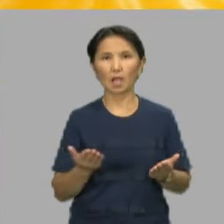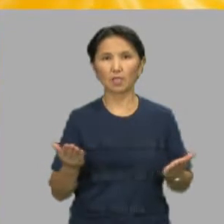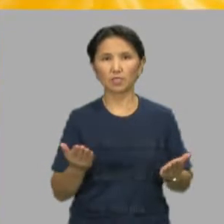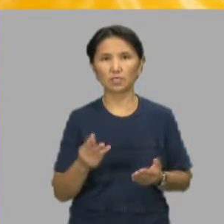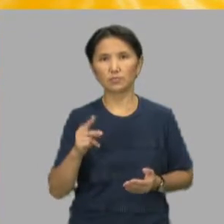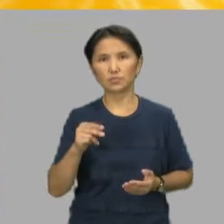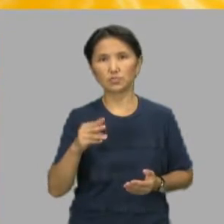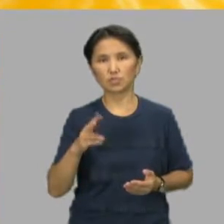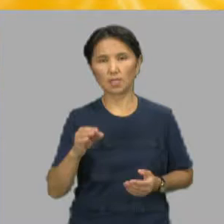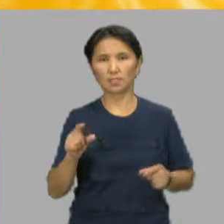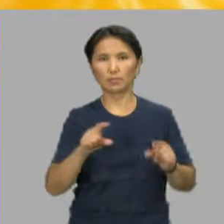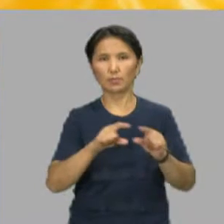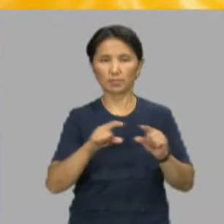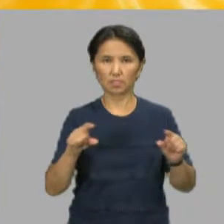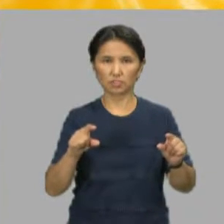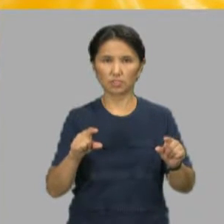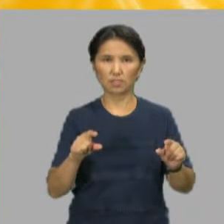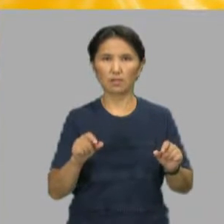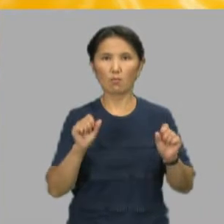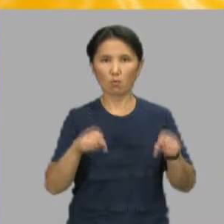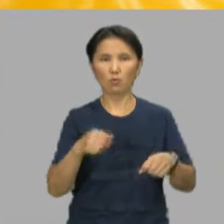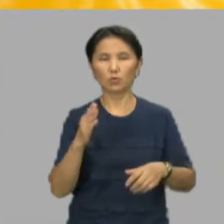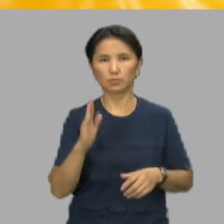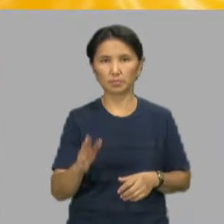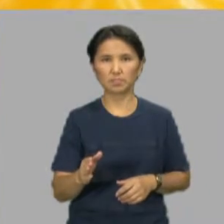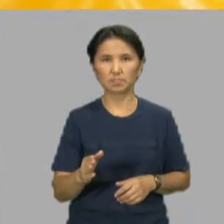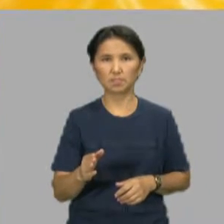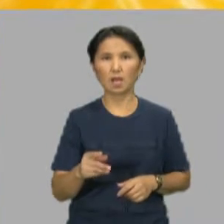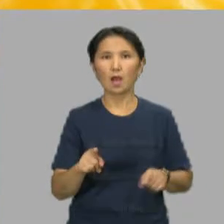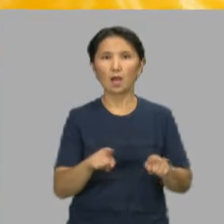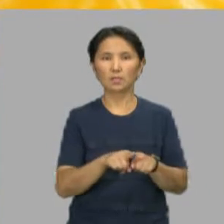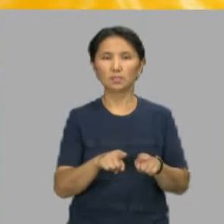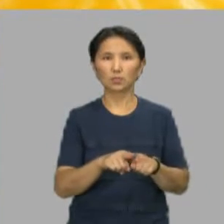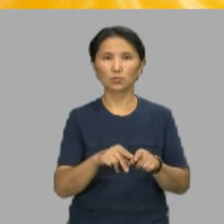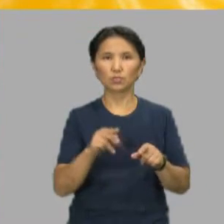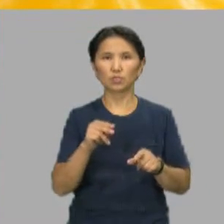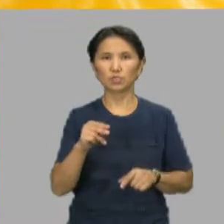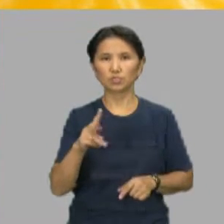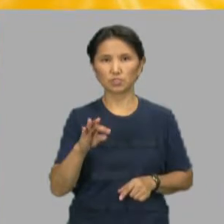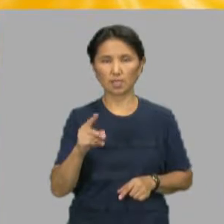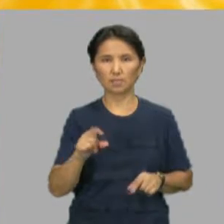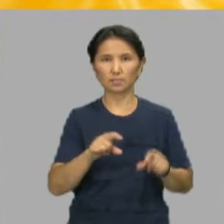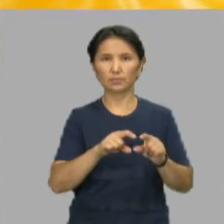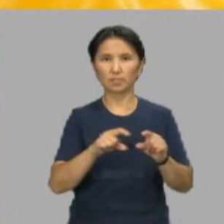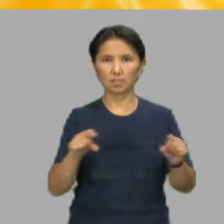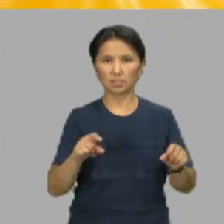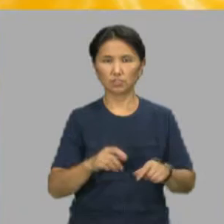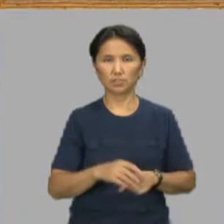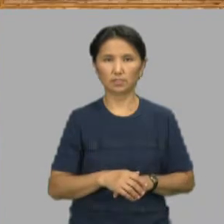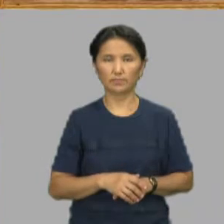Какими членами предложения могут быть однородные члены?